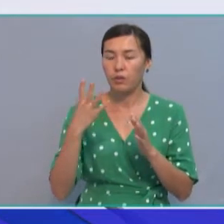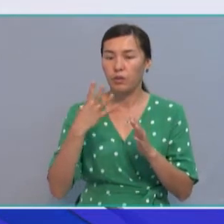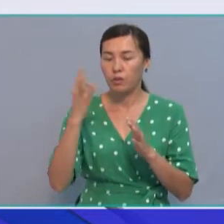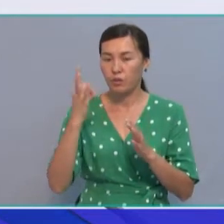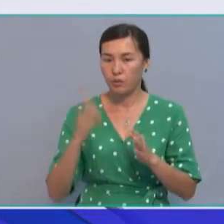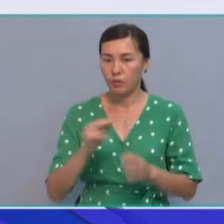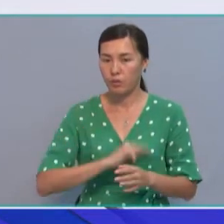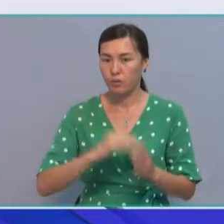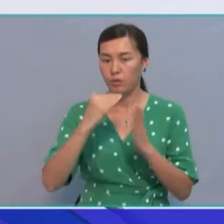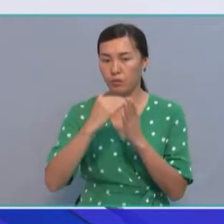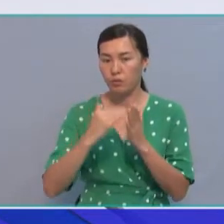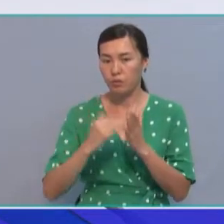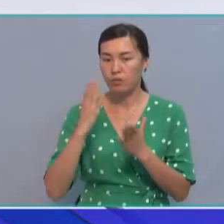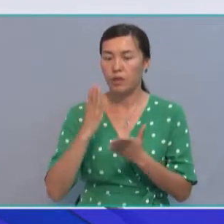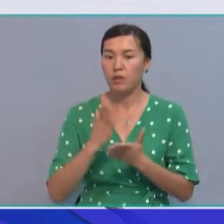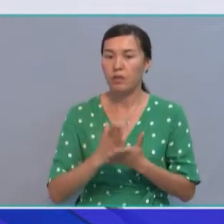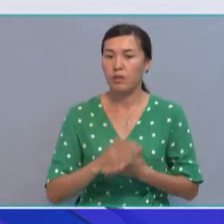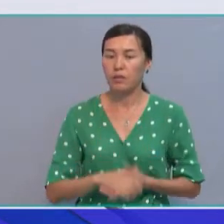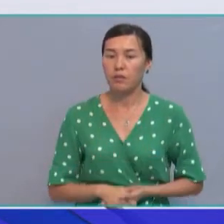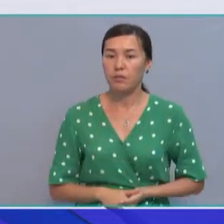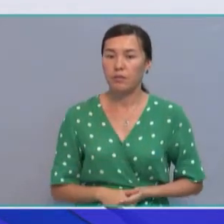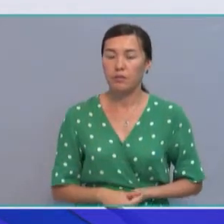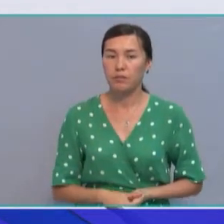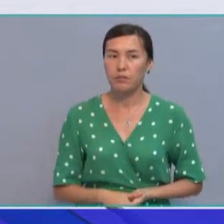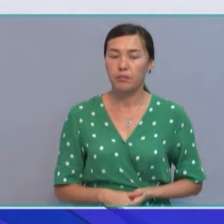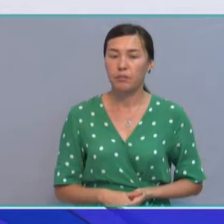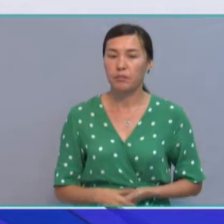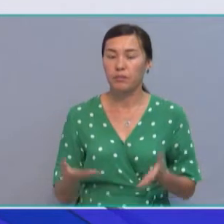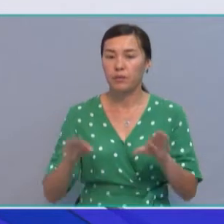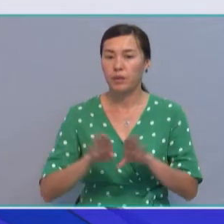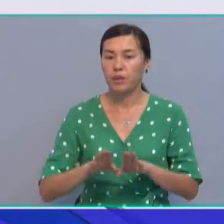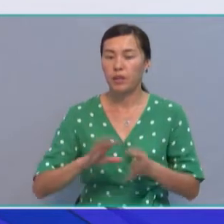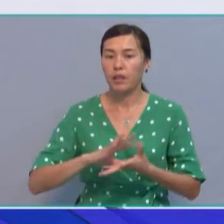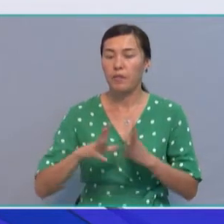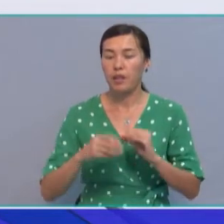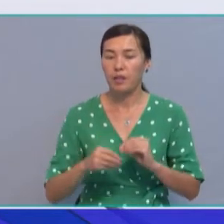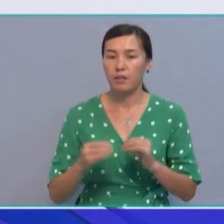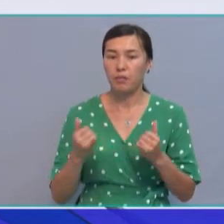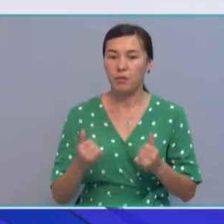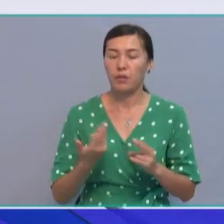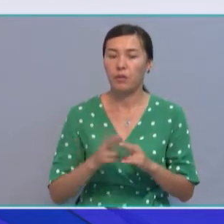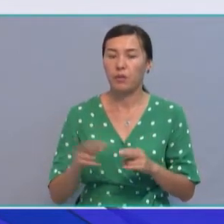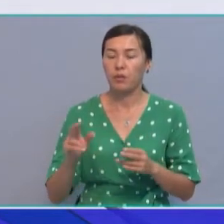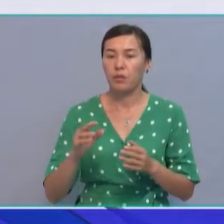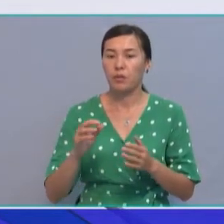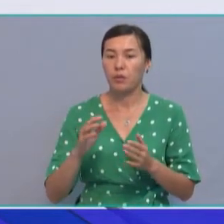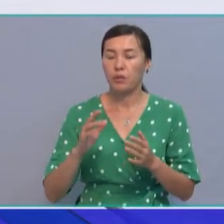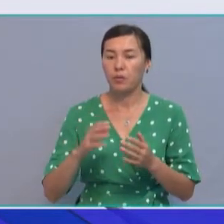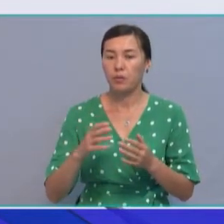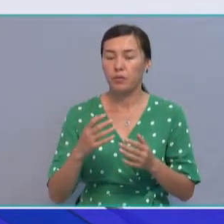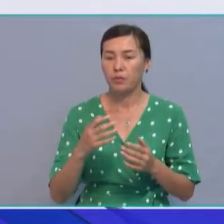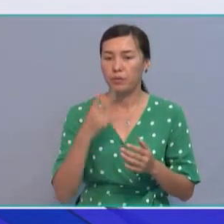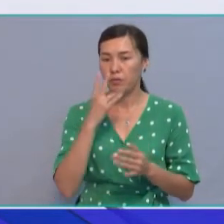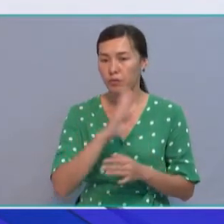3-9% ұжымдық шарт қабылданған. Қалған мекеменің барлығы бүгінгі таңда ондай мәселеге өкінішке